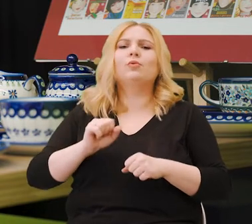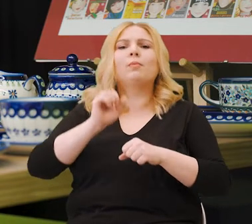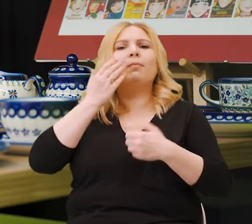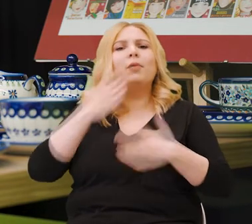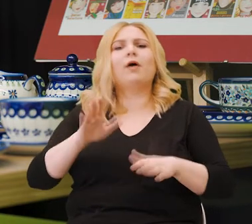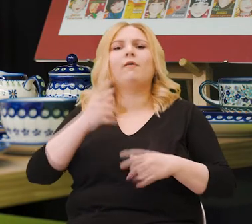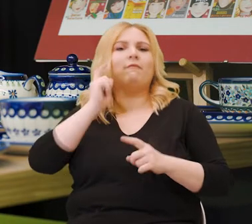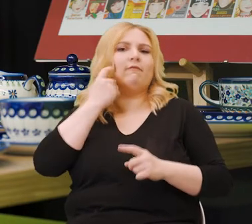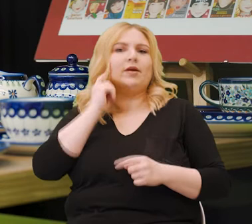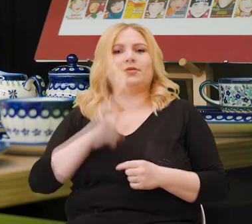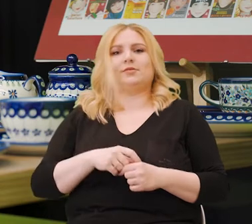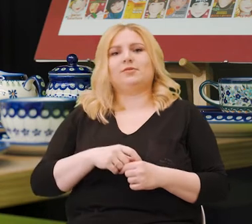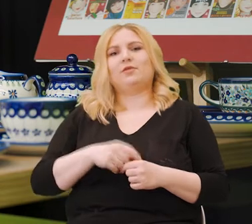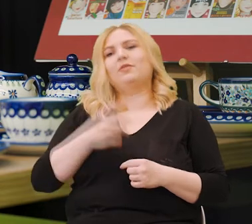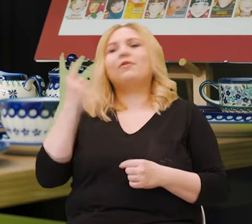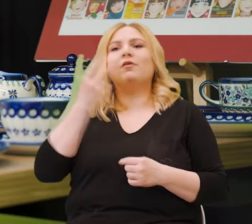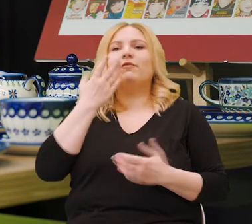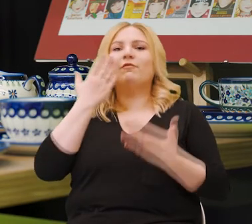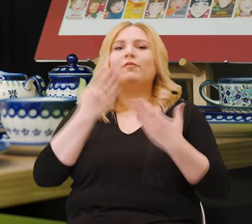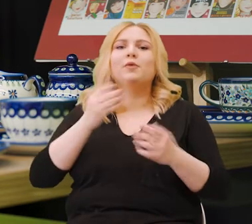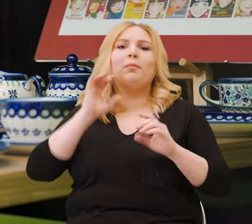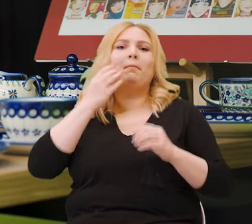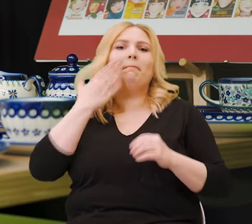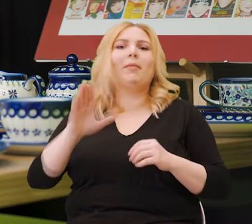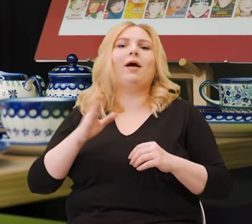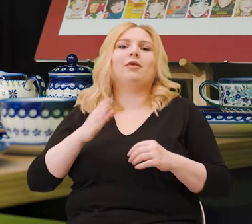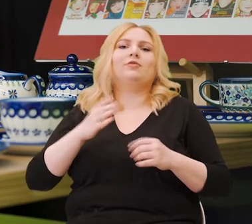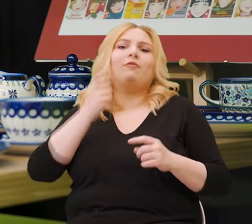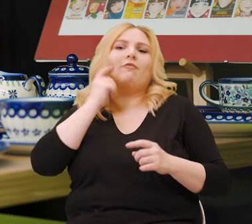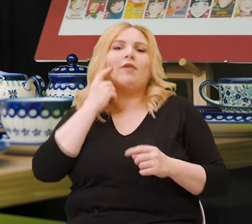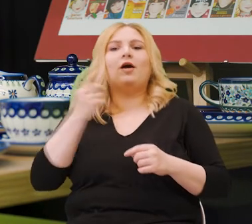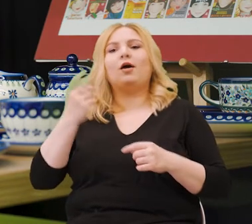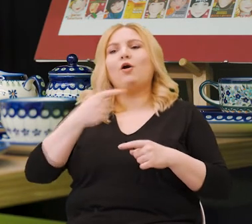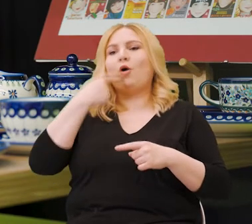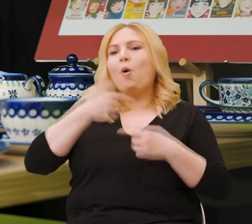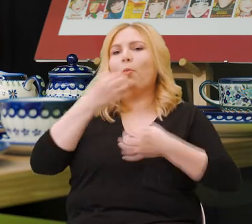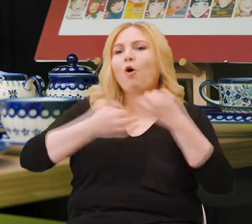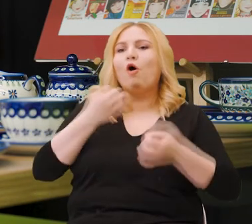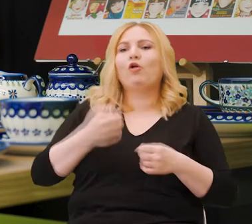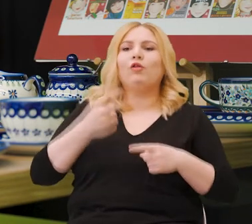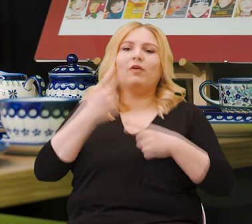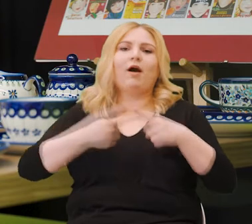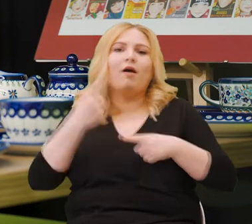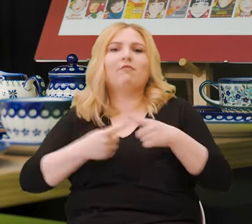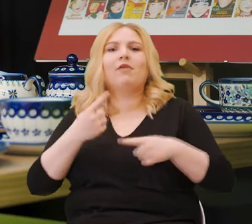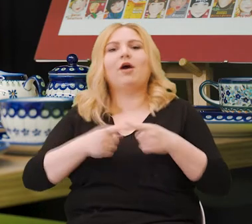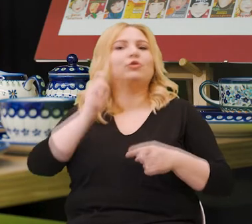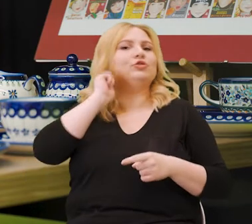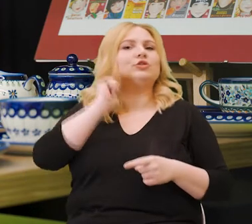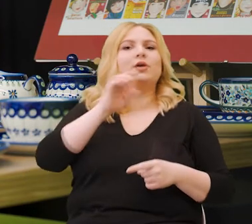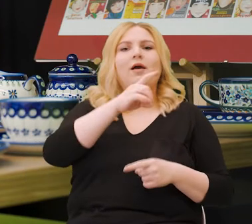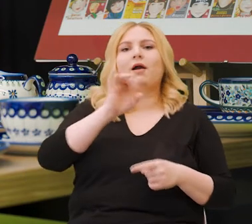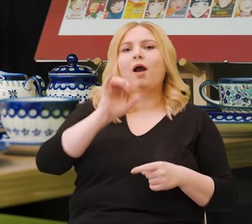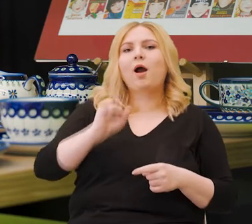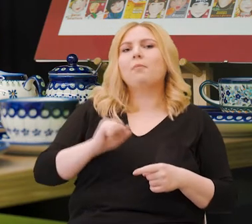weseli i pogodni, mają takie miny, jakby byli na wagarach. Grześ wciąż opowiada dowcipy, a Gaba się dużo śmieje